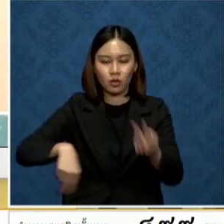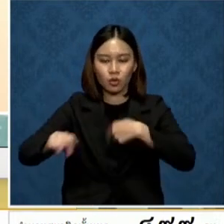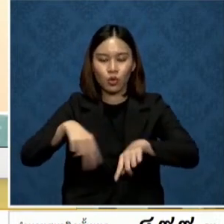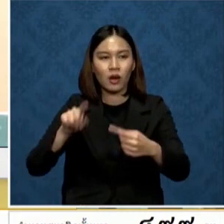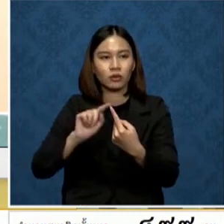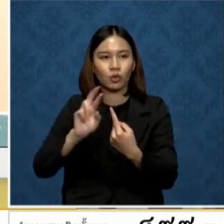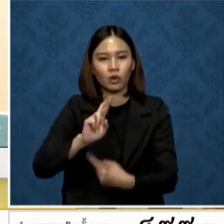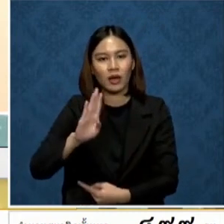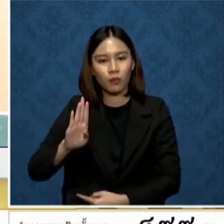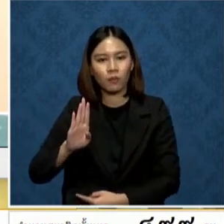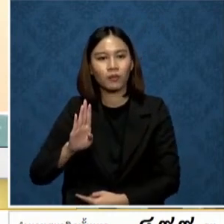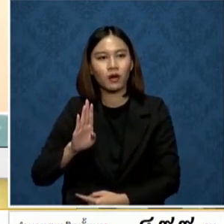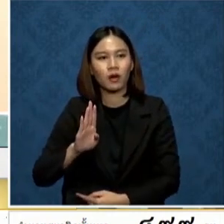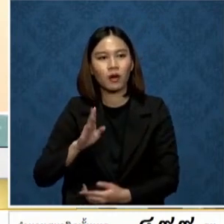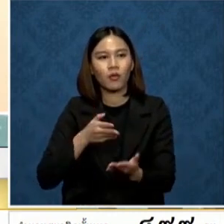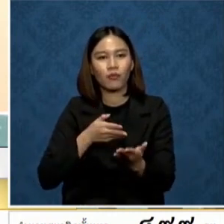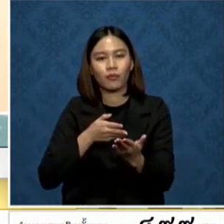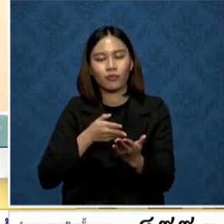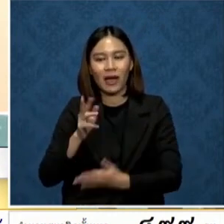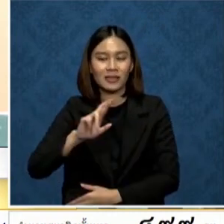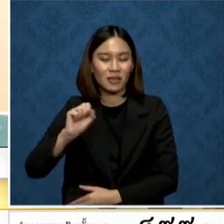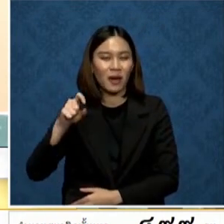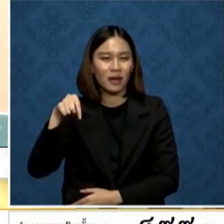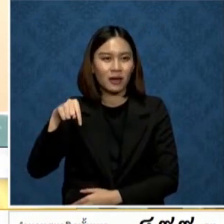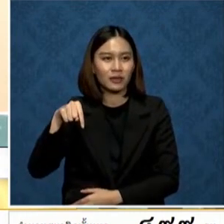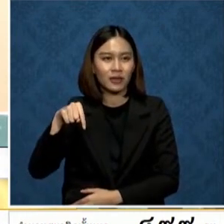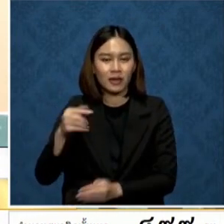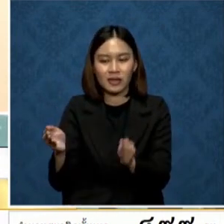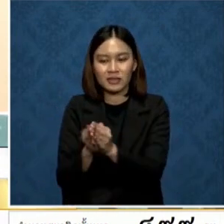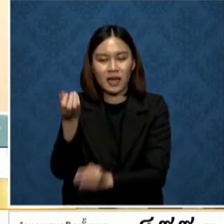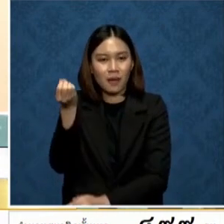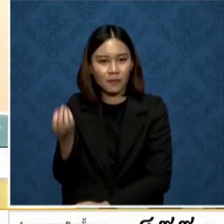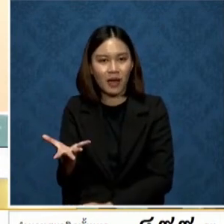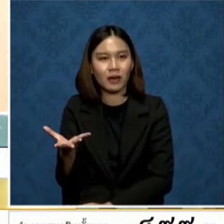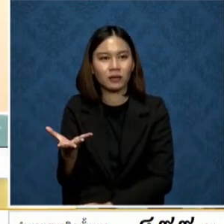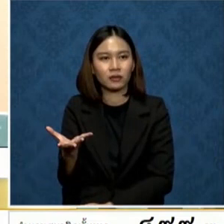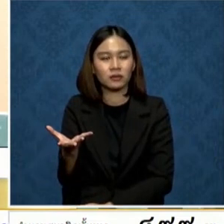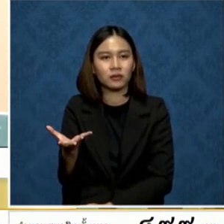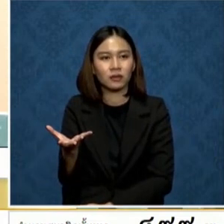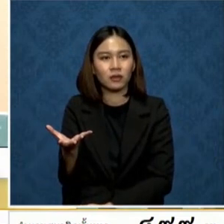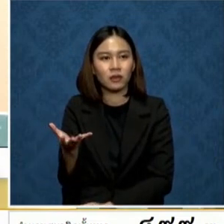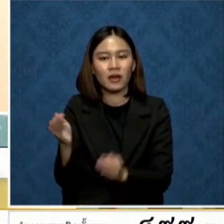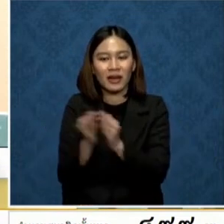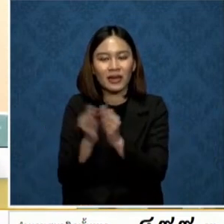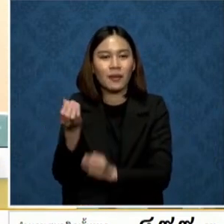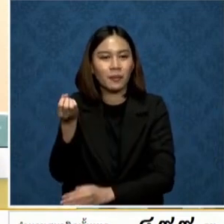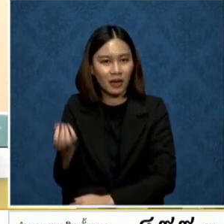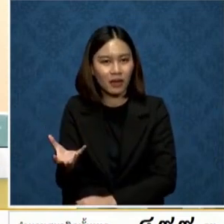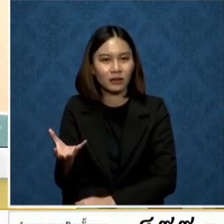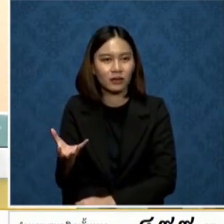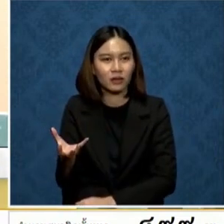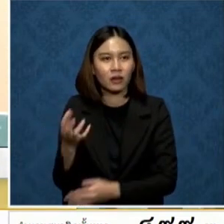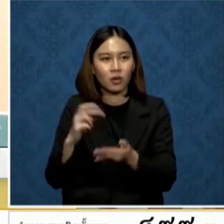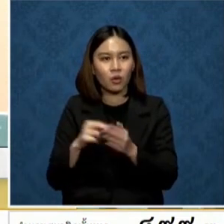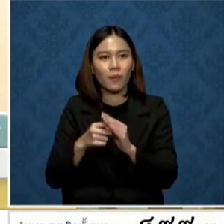โดยระบบนิติรัฐโดยกลไกรัฐสภาเนี่ยเสียงขั่งมากเสียงคั่งมาก